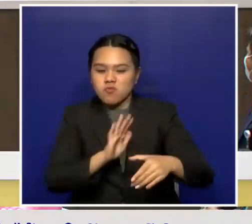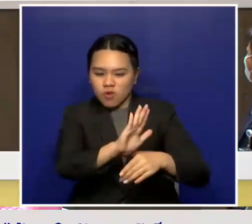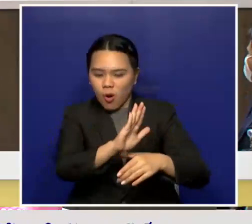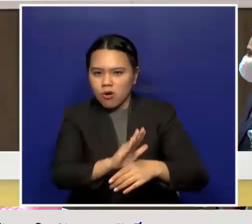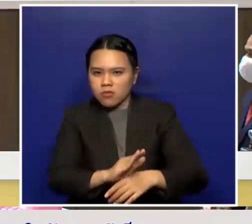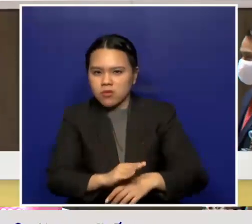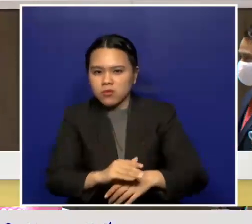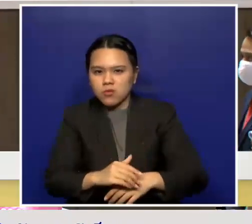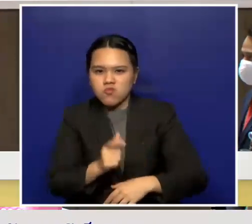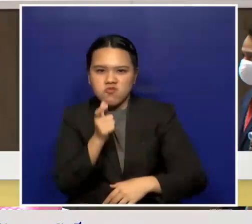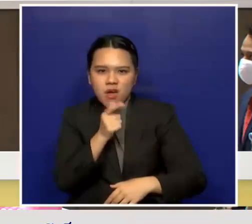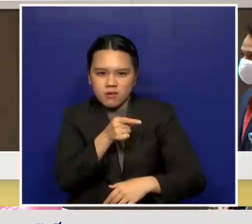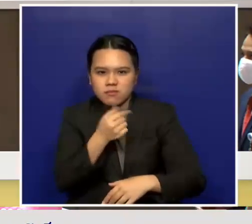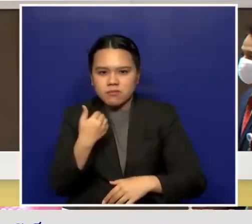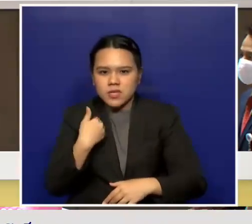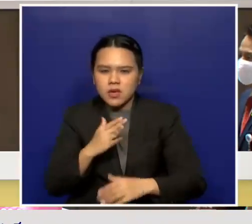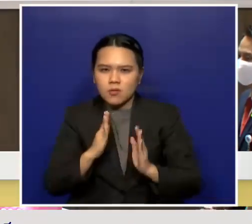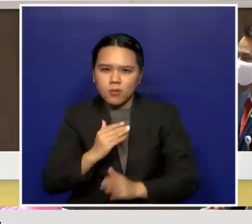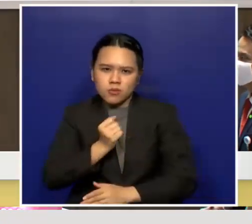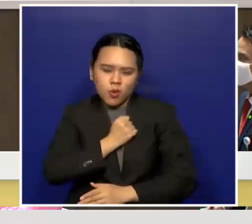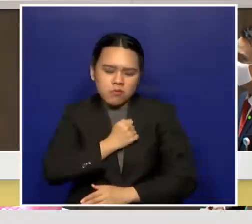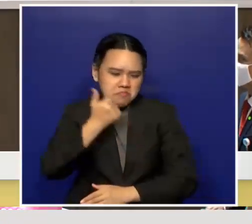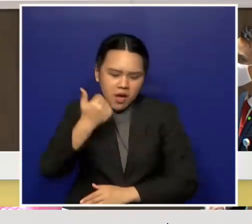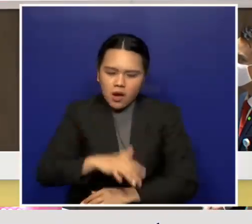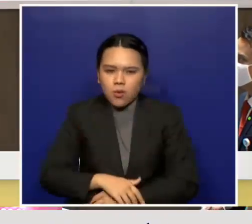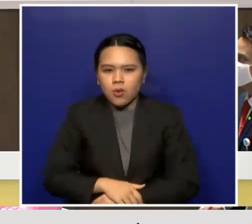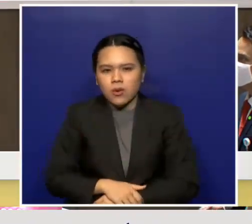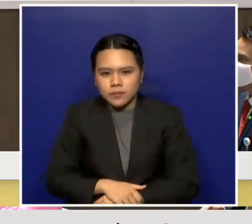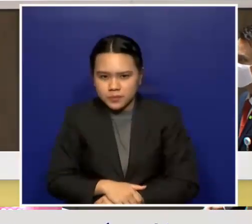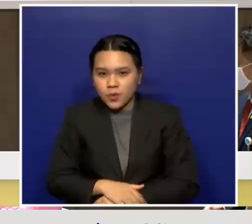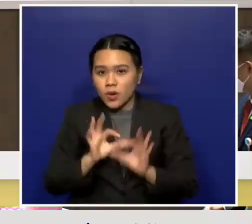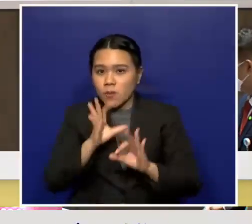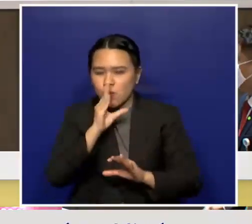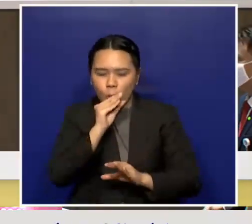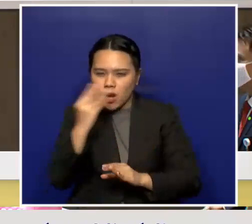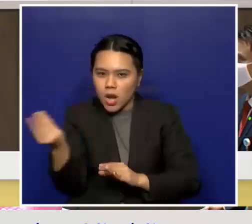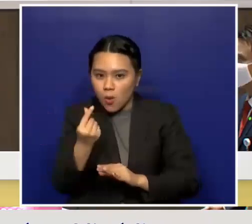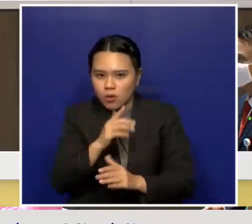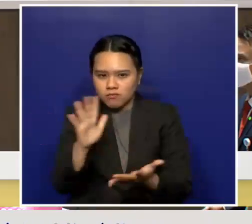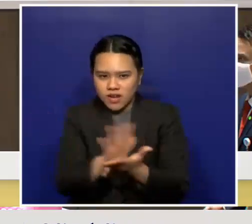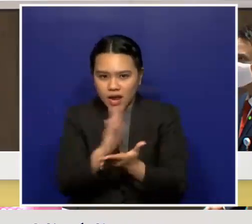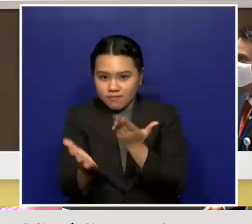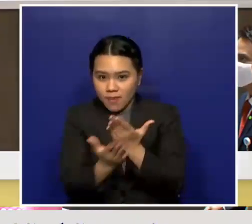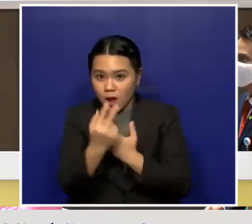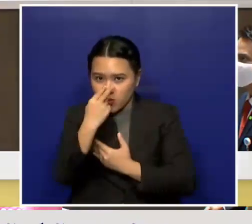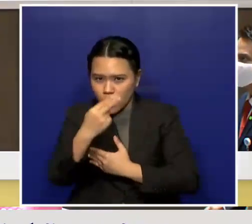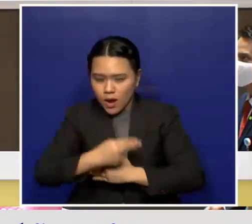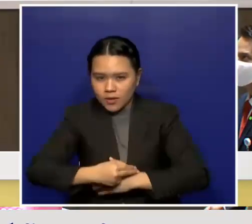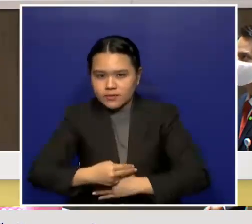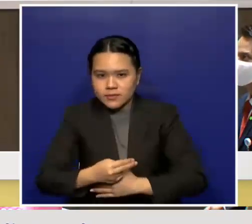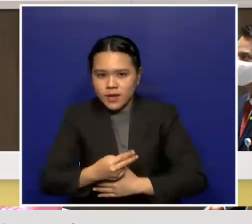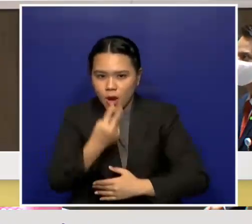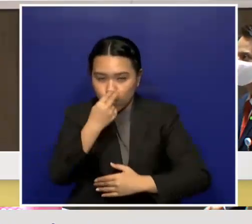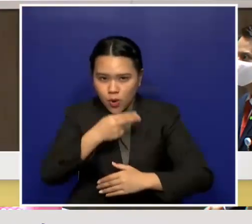ผมทนไม่ไหวเลยเอาละผมจะเข้าเร็วละเรื่องใบเสร็จเลยนะทีนี้ดูนะใบเสร็จนะถ่ายเลยนะครับมีใบเสร็จนะ